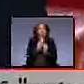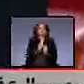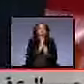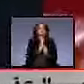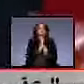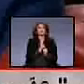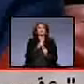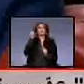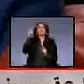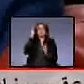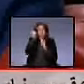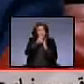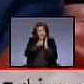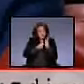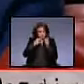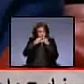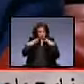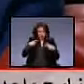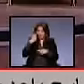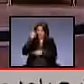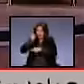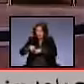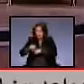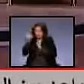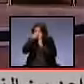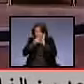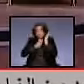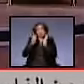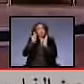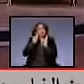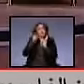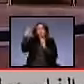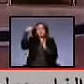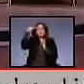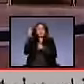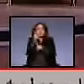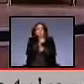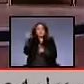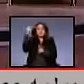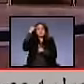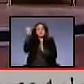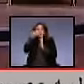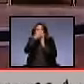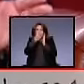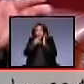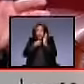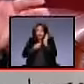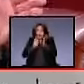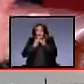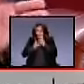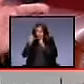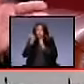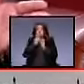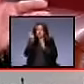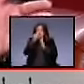الحريه ان انت تقول وجهه نظرك كممثل في الفيلم او كبطل. قول طبعا وجهه نظرك، والله انت جايز الروايه نفسها